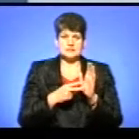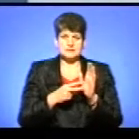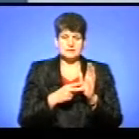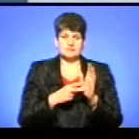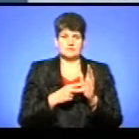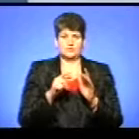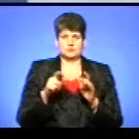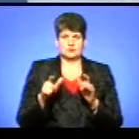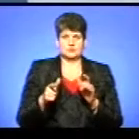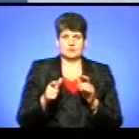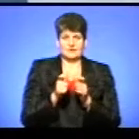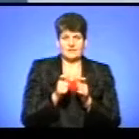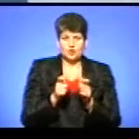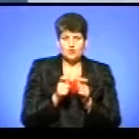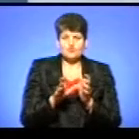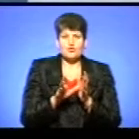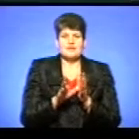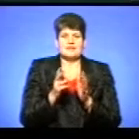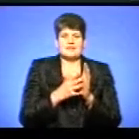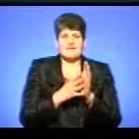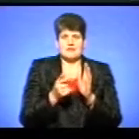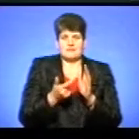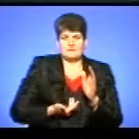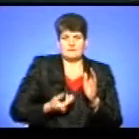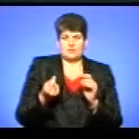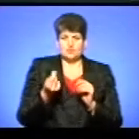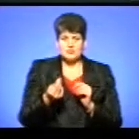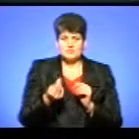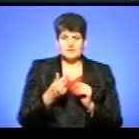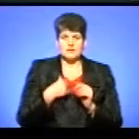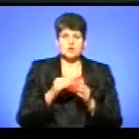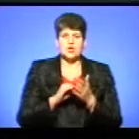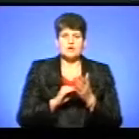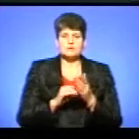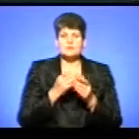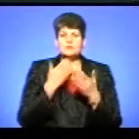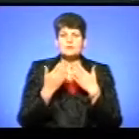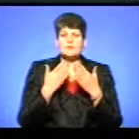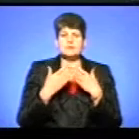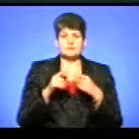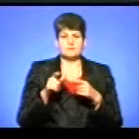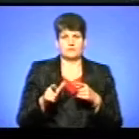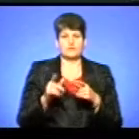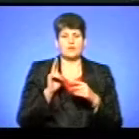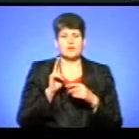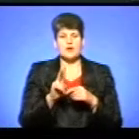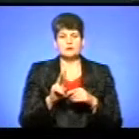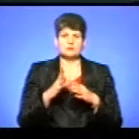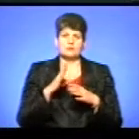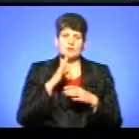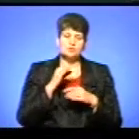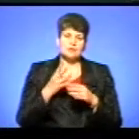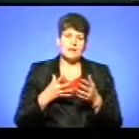і 9 гривень готівкою. Наш кореспондент Богдан Буденчук поспілкувався з пасажирами у тролейбусі та маршрутках, які платили за